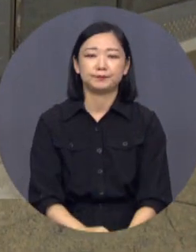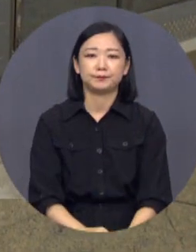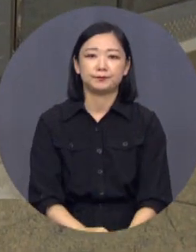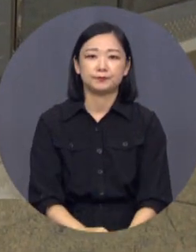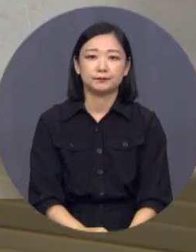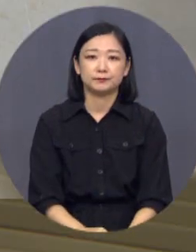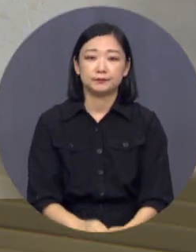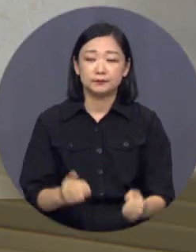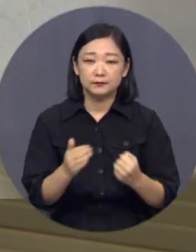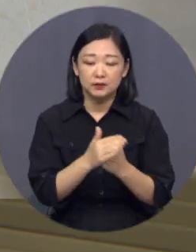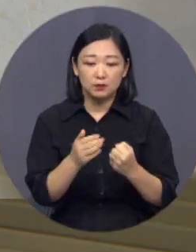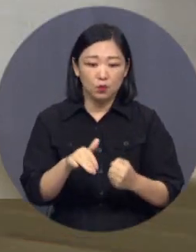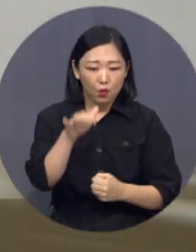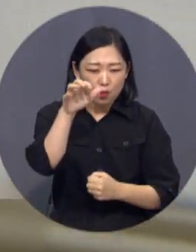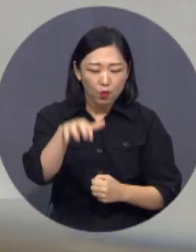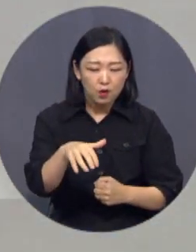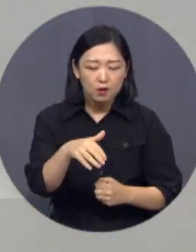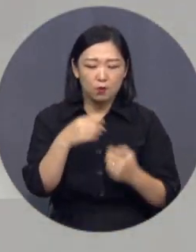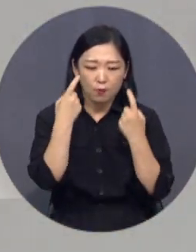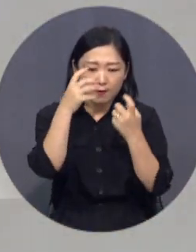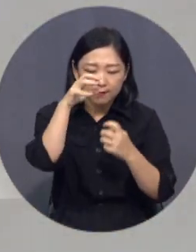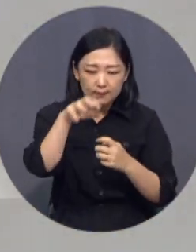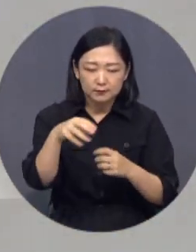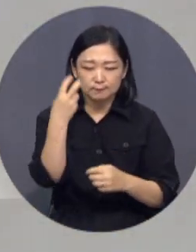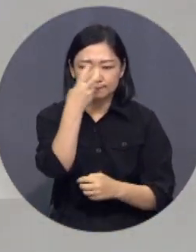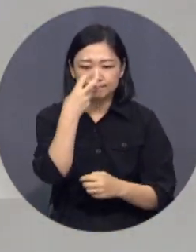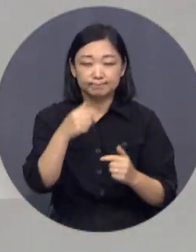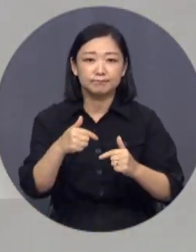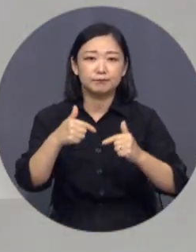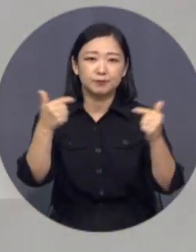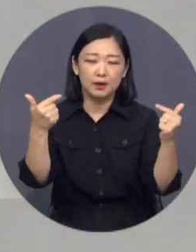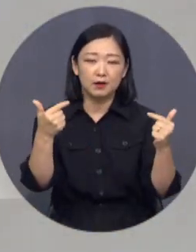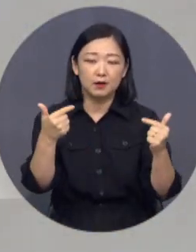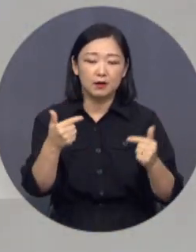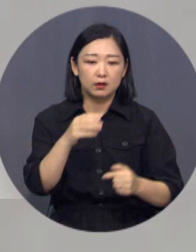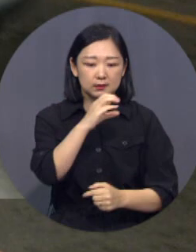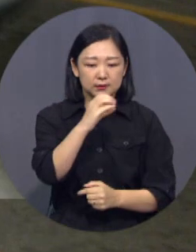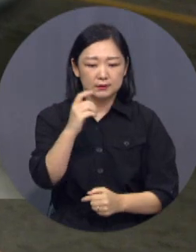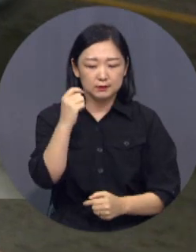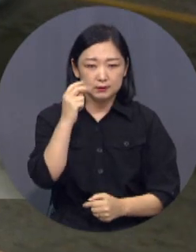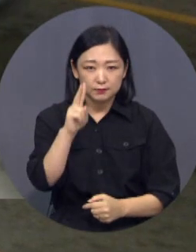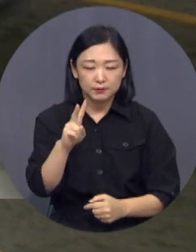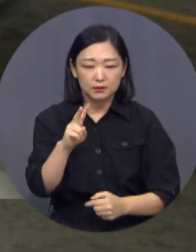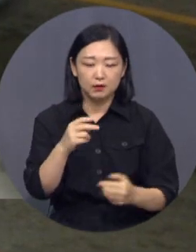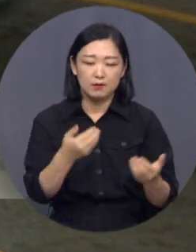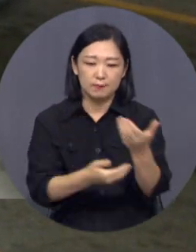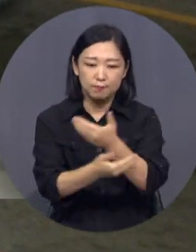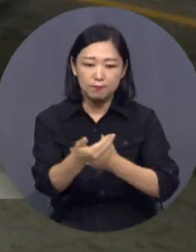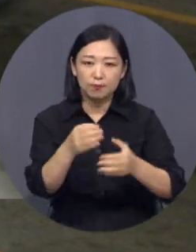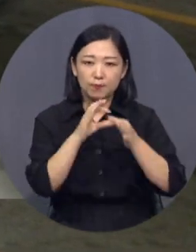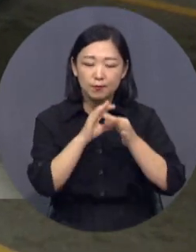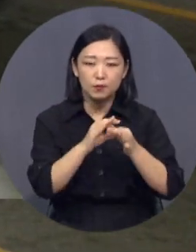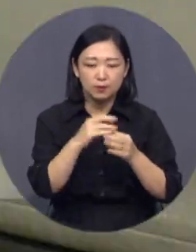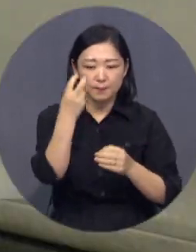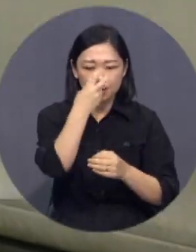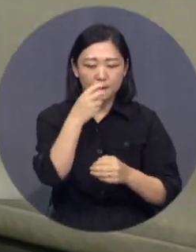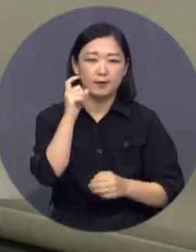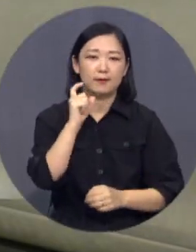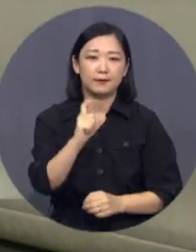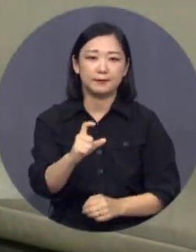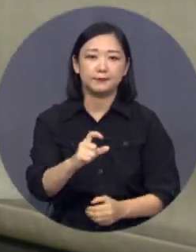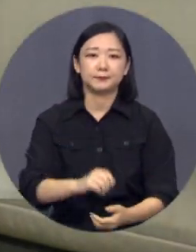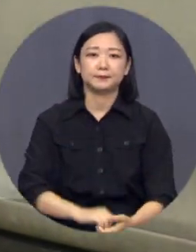했습니다이를 위해 제주공항과 주요 관광지의 순찰을 늘리고 CCTV 관제센터와의 공조를 통해 모니터링을